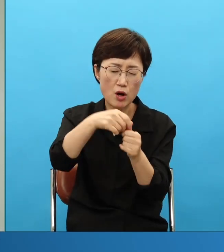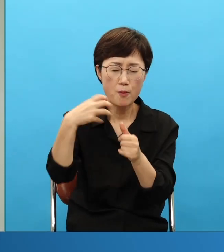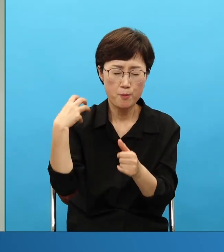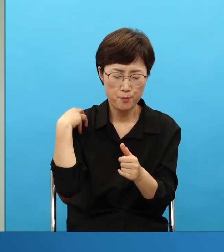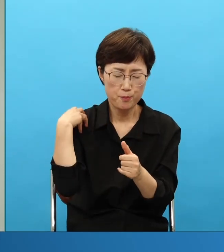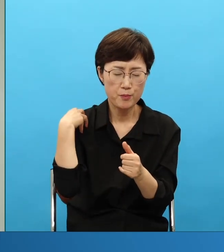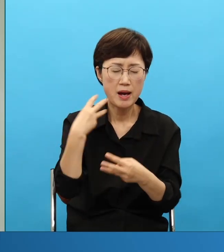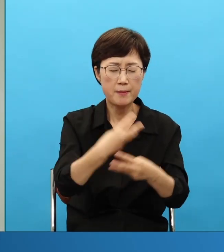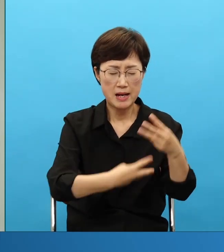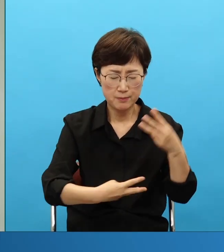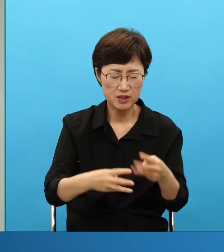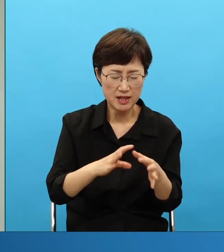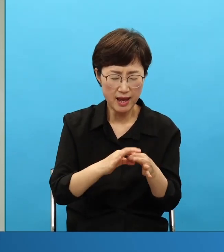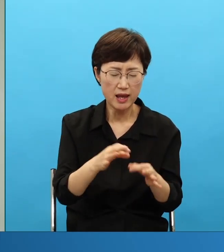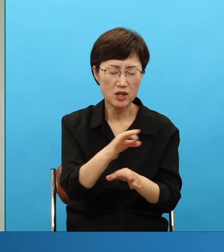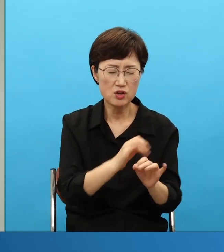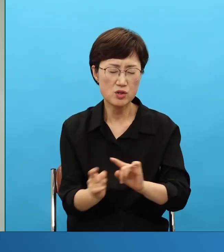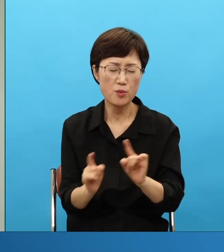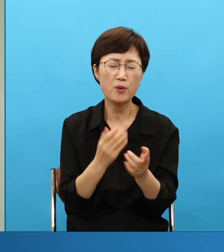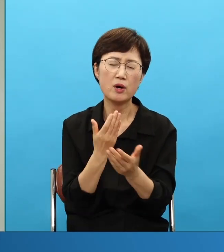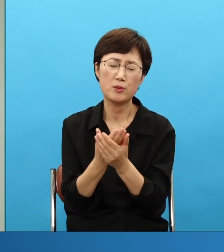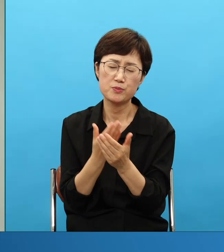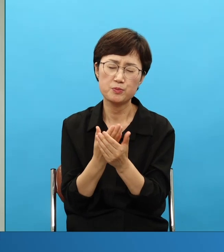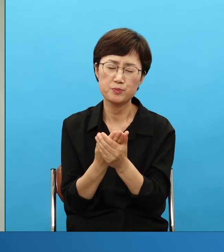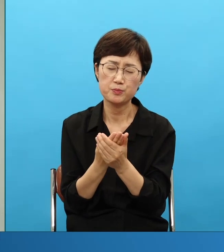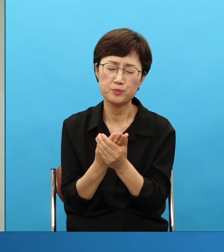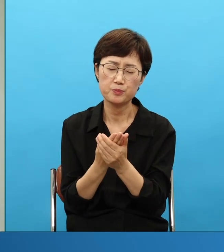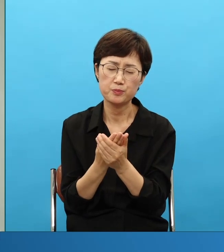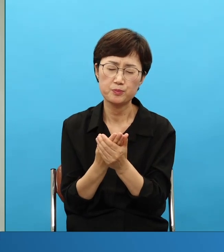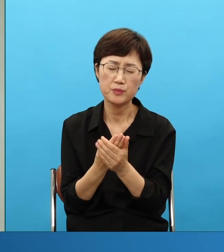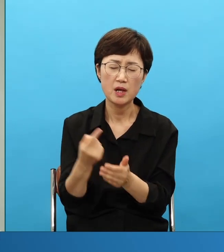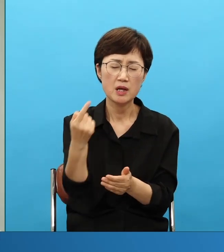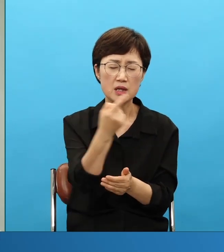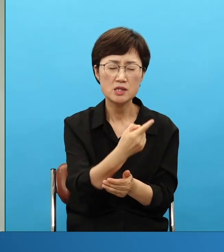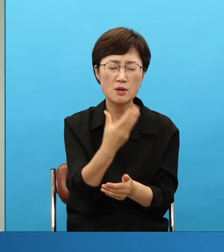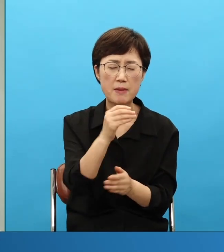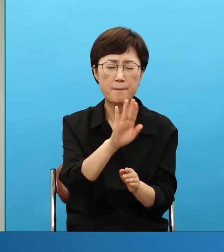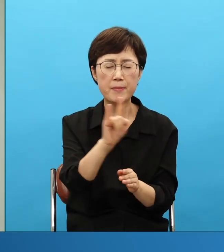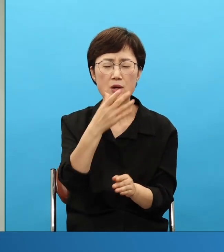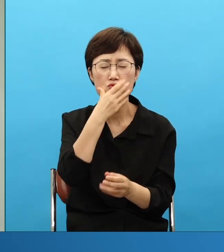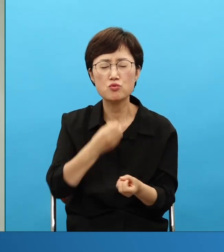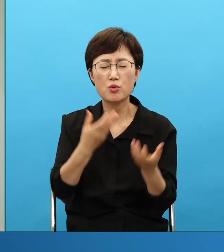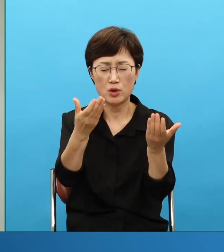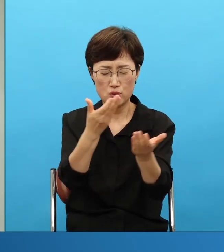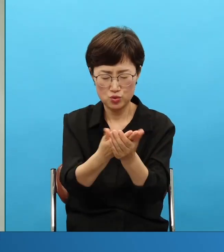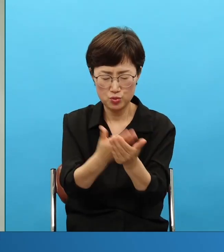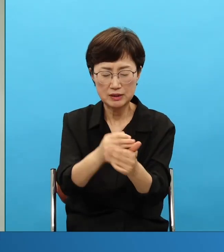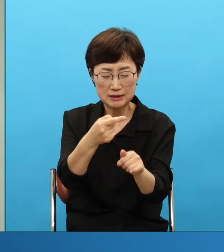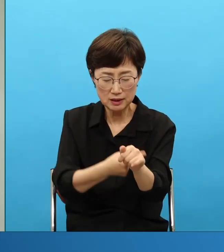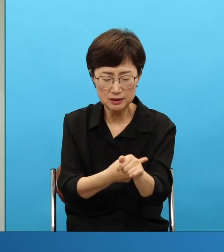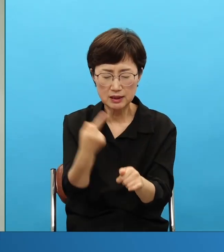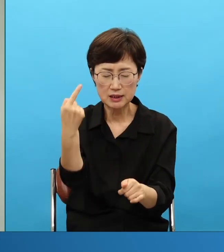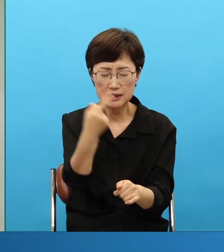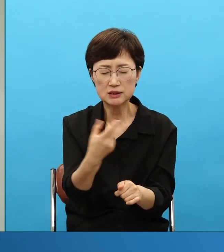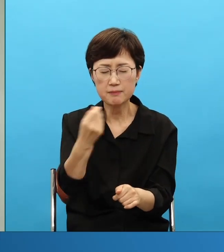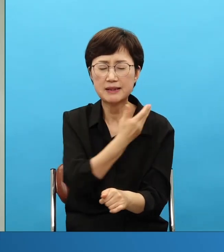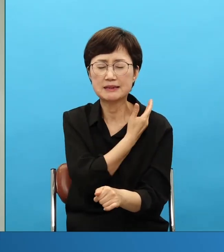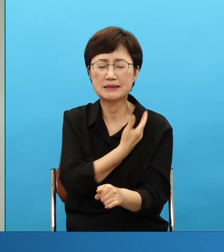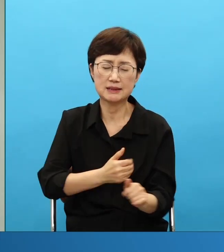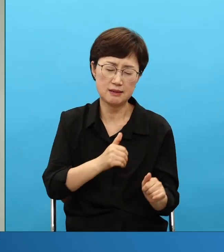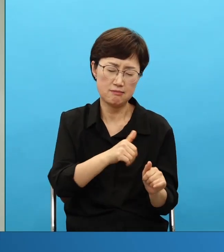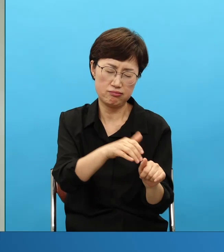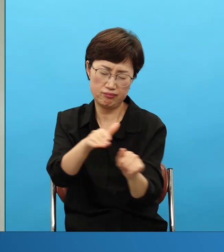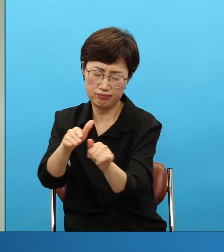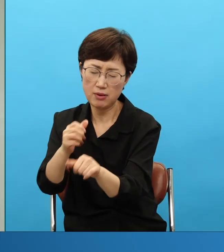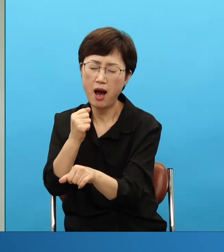경제가 회복되게 And may the 하옵소서. remnant finance be restored to save the next generation. 1천만 배 축복하심으로 1천만 제자를 파송케 하옵소서. And Lord, may